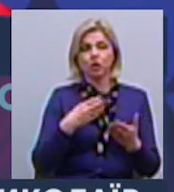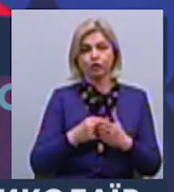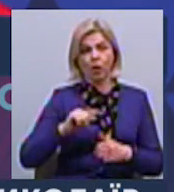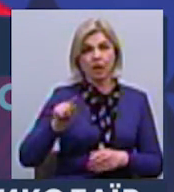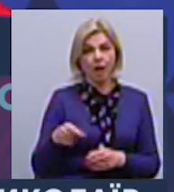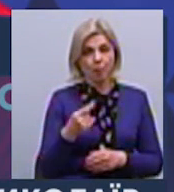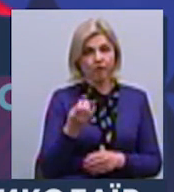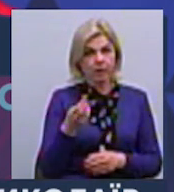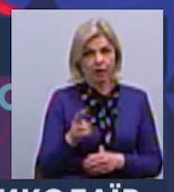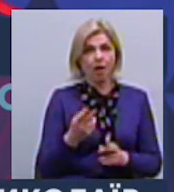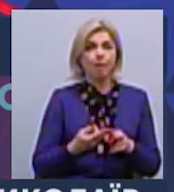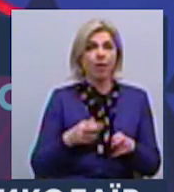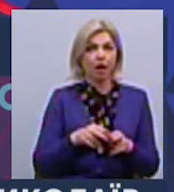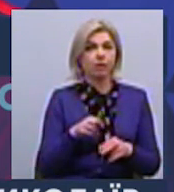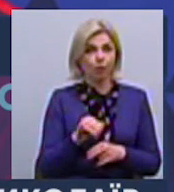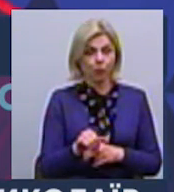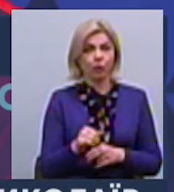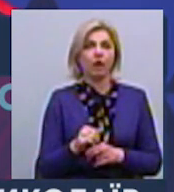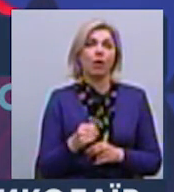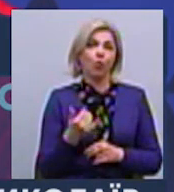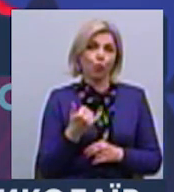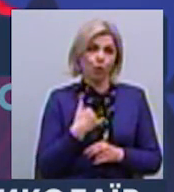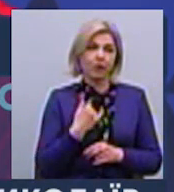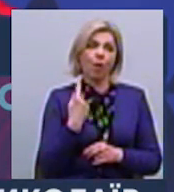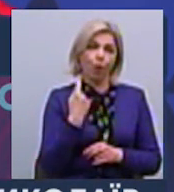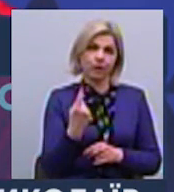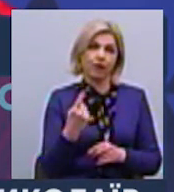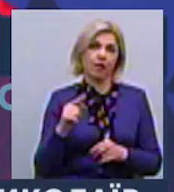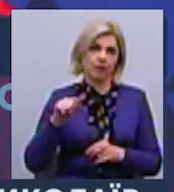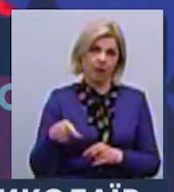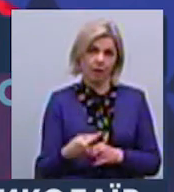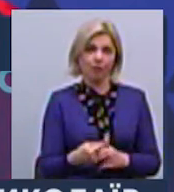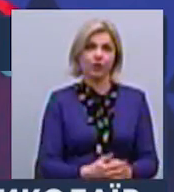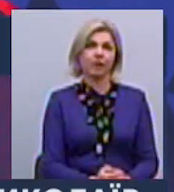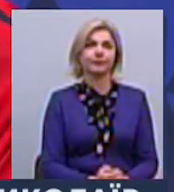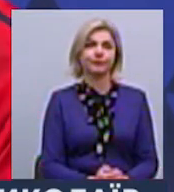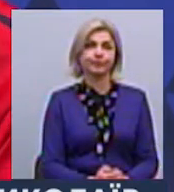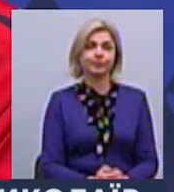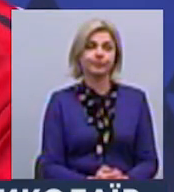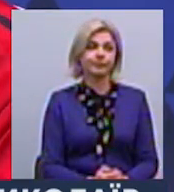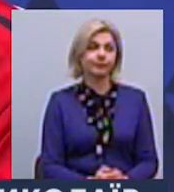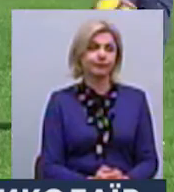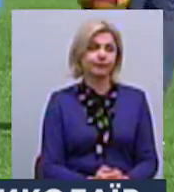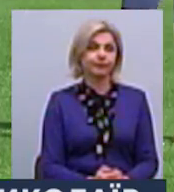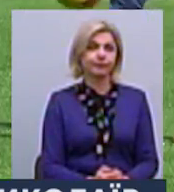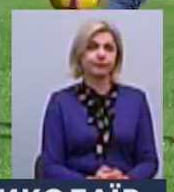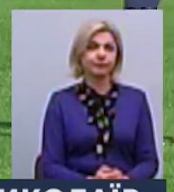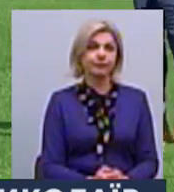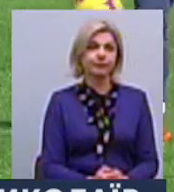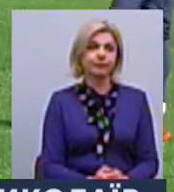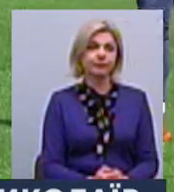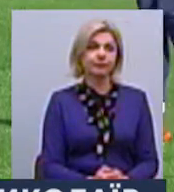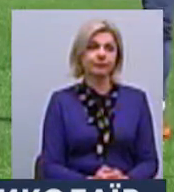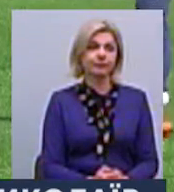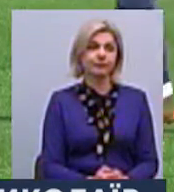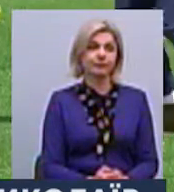І тому у мене одні требування. У кожного тренера свій підхід, свої вимоги. Тому у